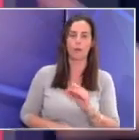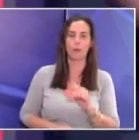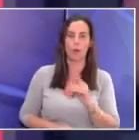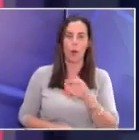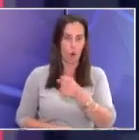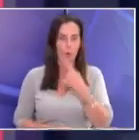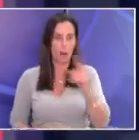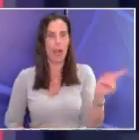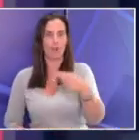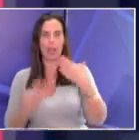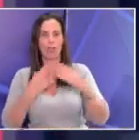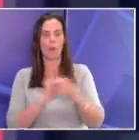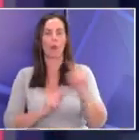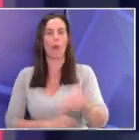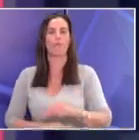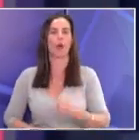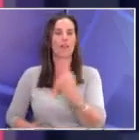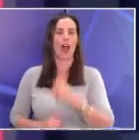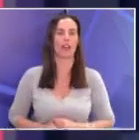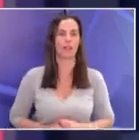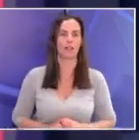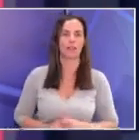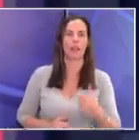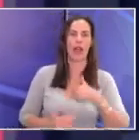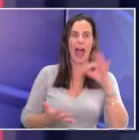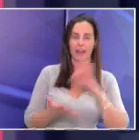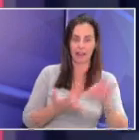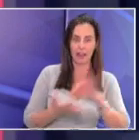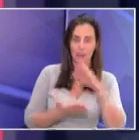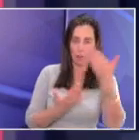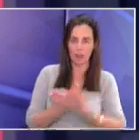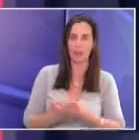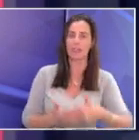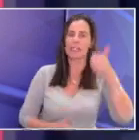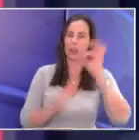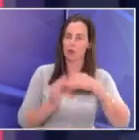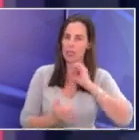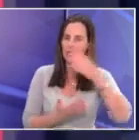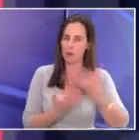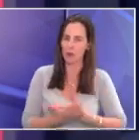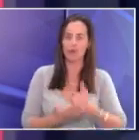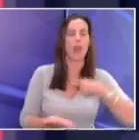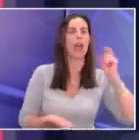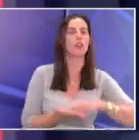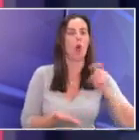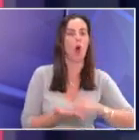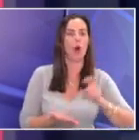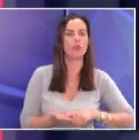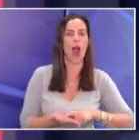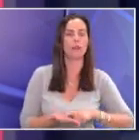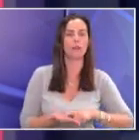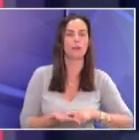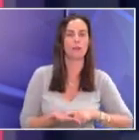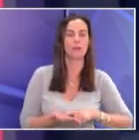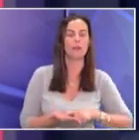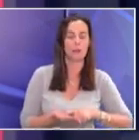והוא שולח אותה לדיון במקום לבוא בעצמו. אני כתבתי לא מכתב, ולאילת שקד מכתב, שאני דורשת את